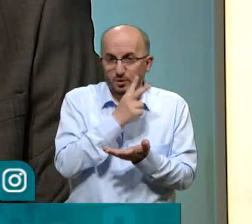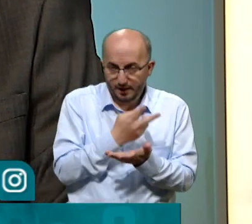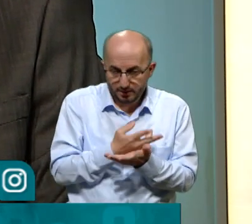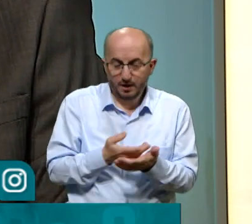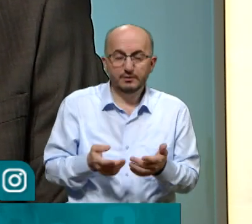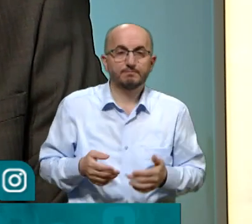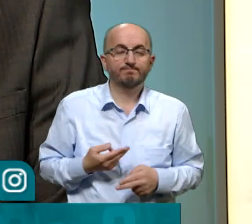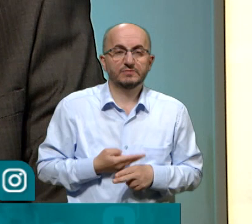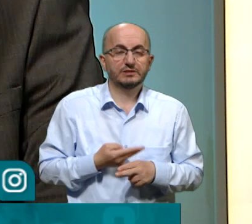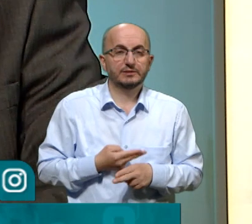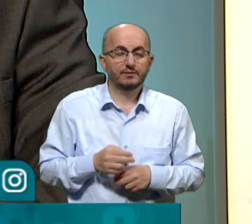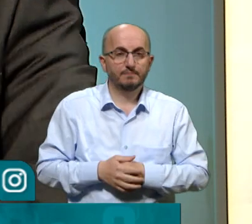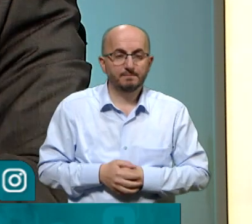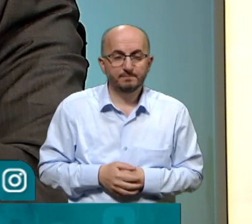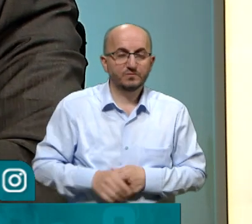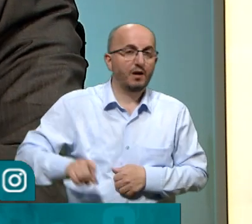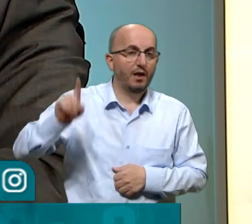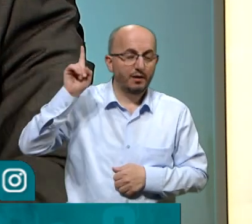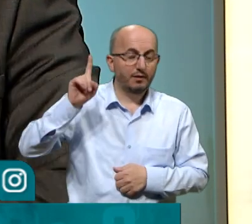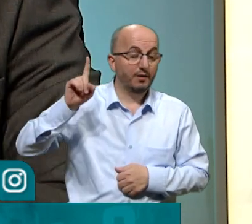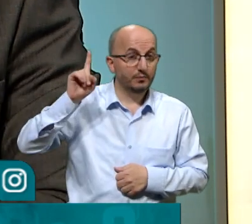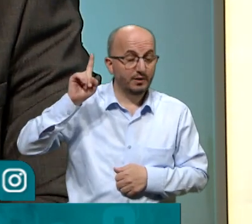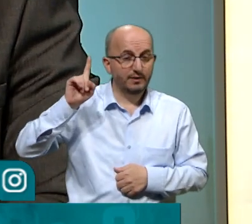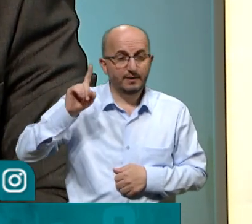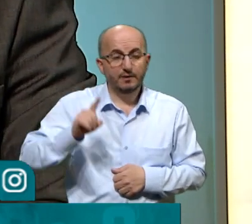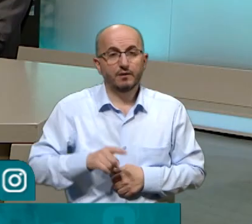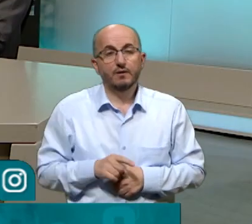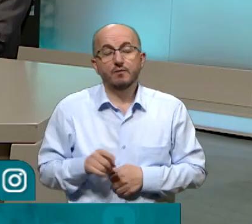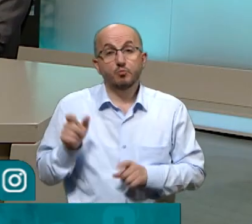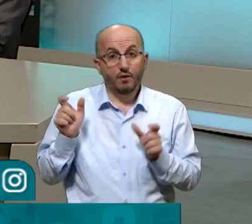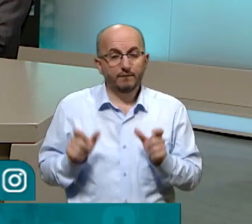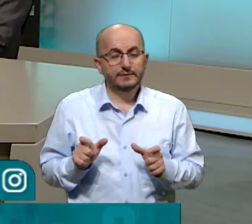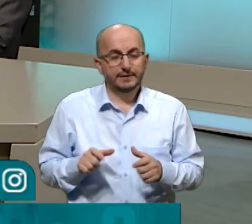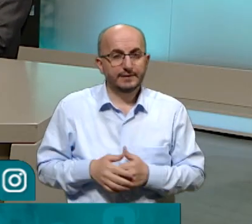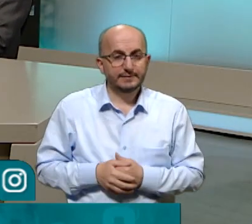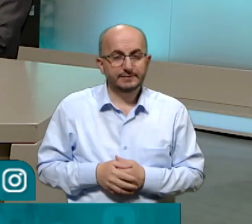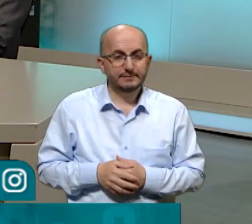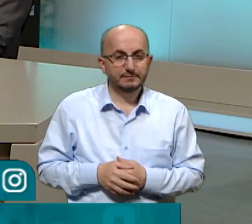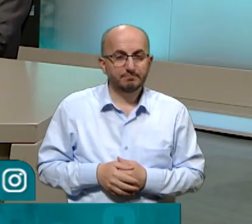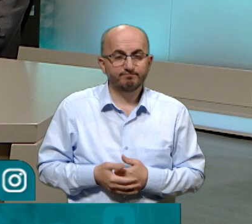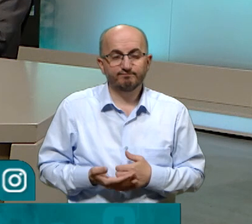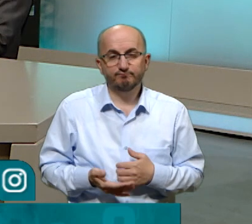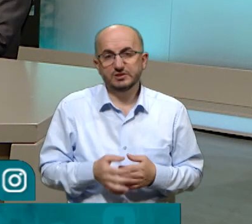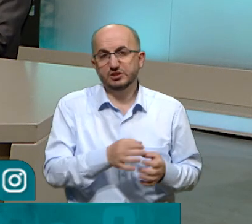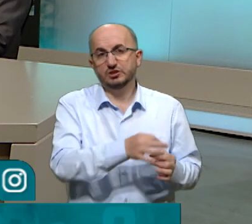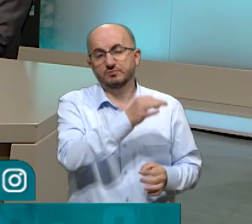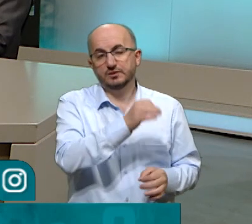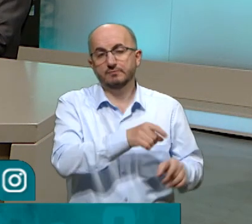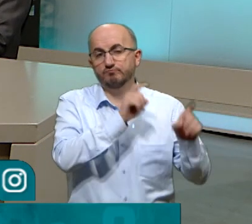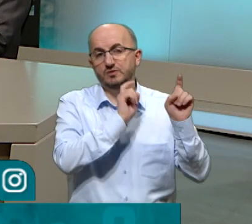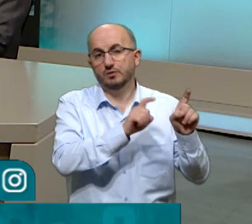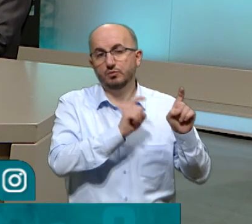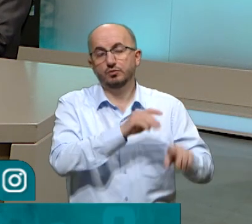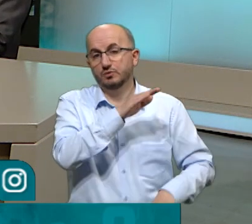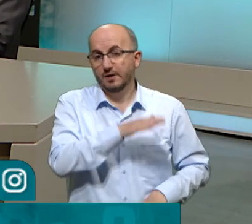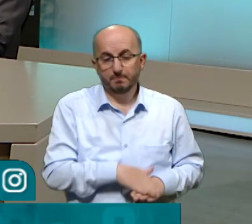günahlar sever mesela cenab-ı Hak celali Hazretleri korusun işte birinin gıybetini yapmışsınız Allah